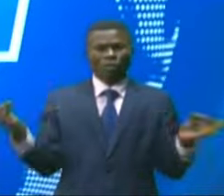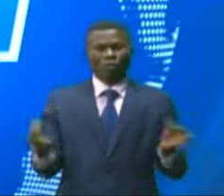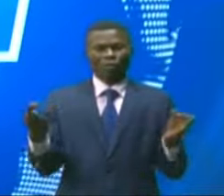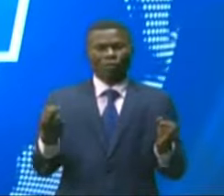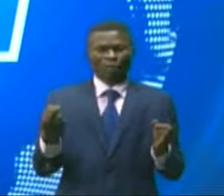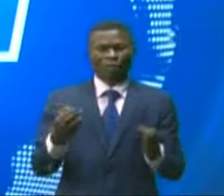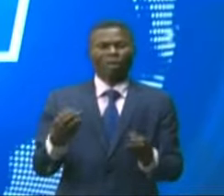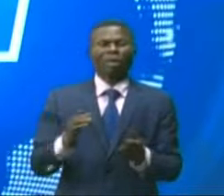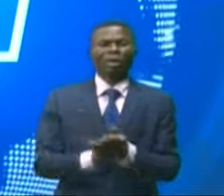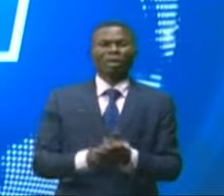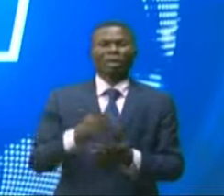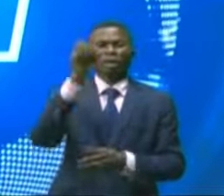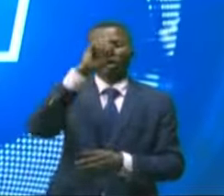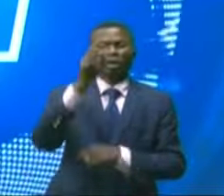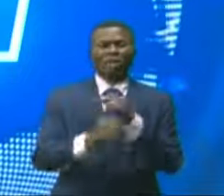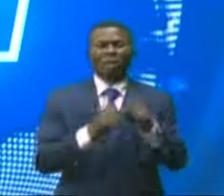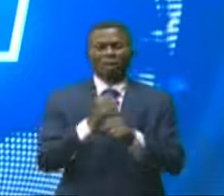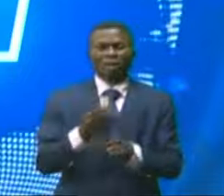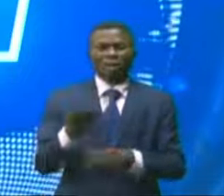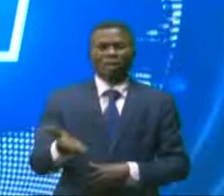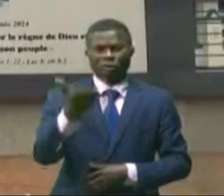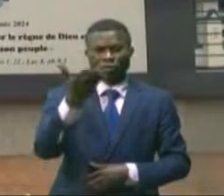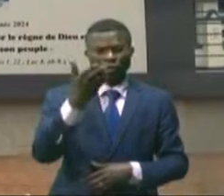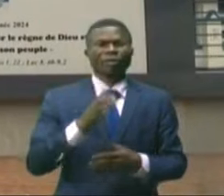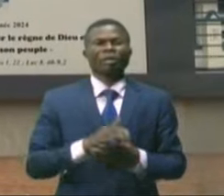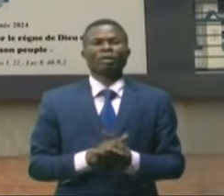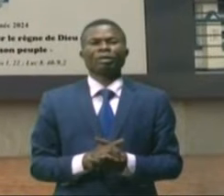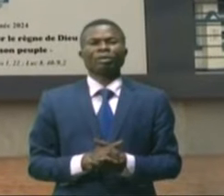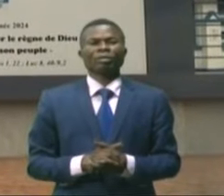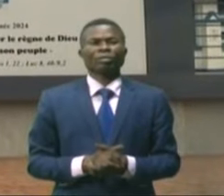cette troisième décennie. Eric Kabamba.